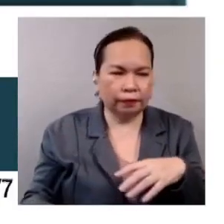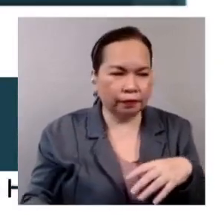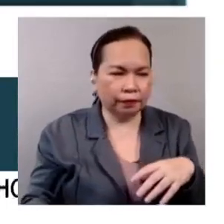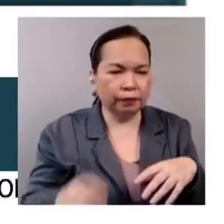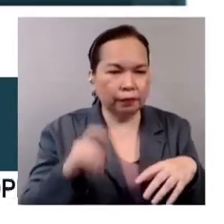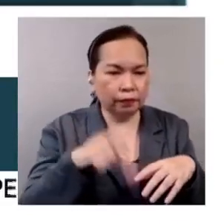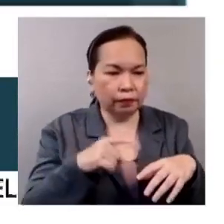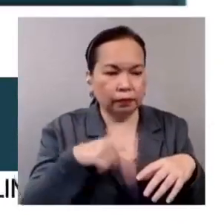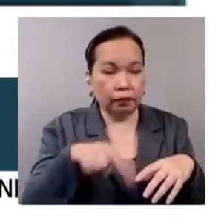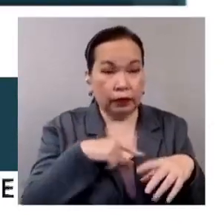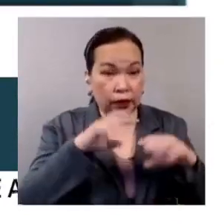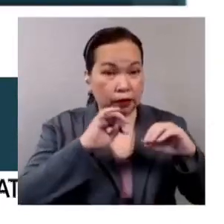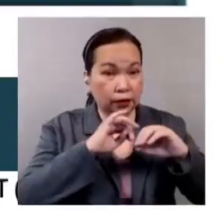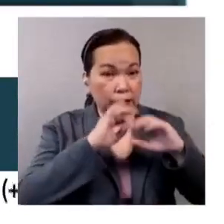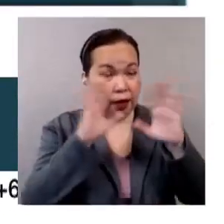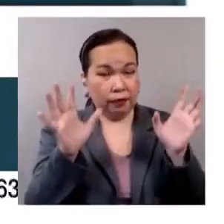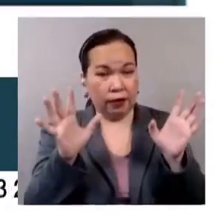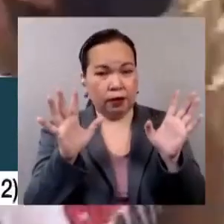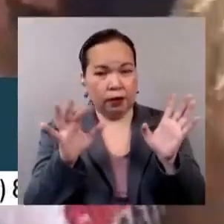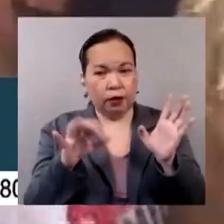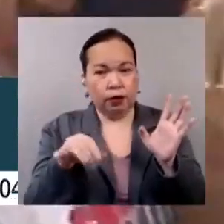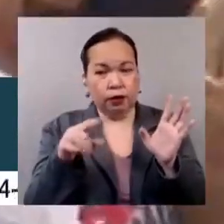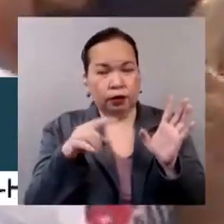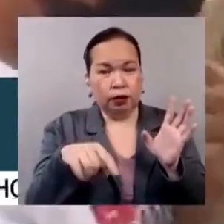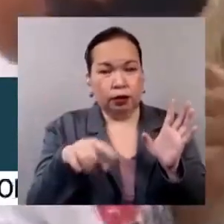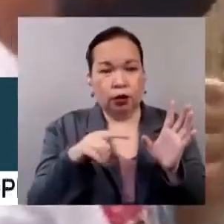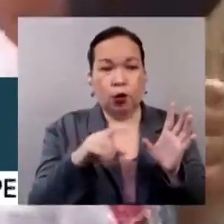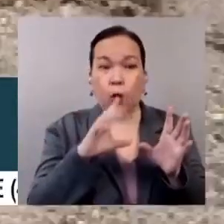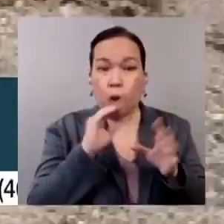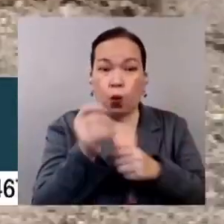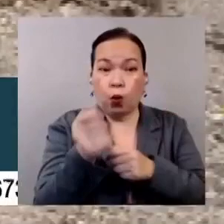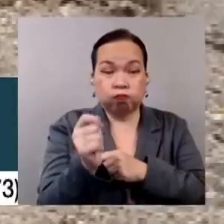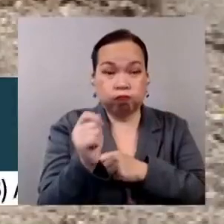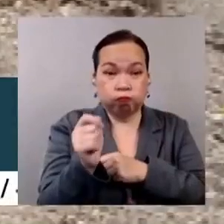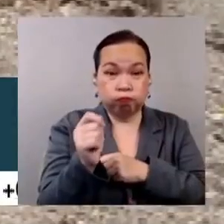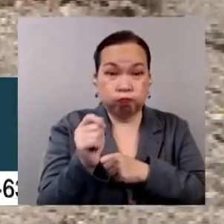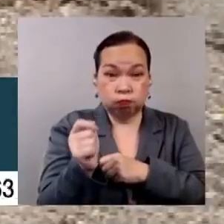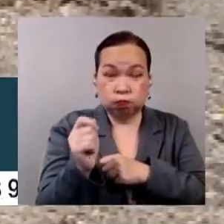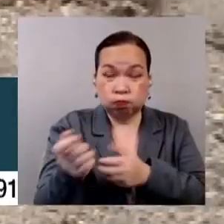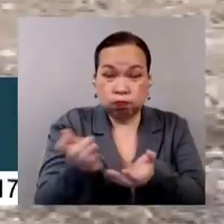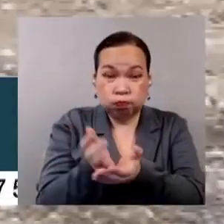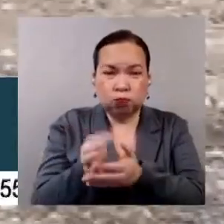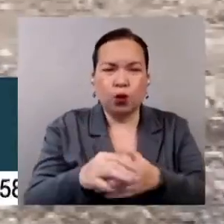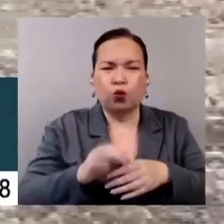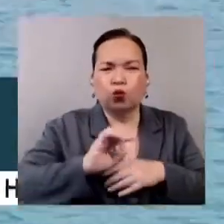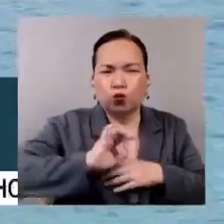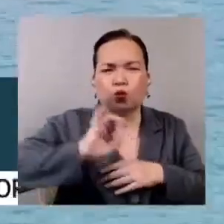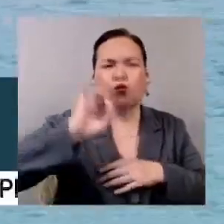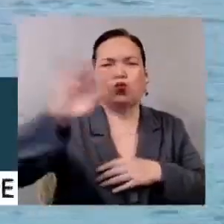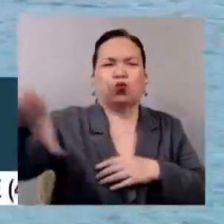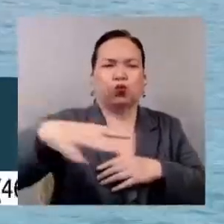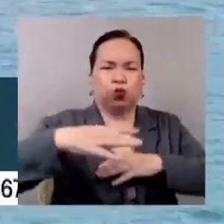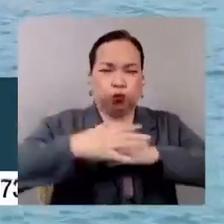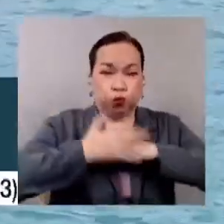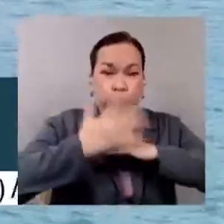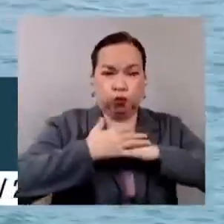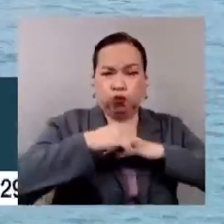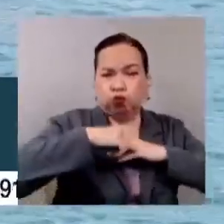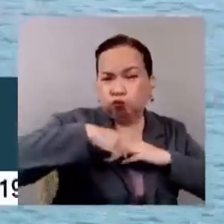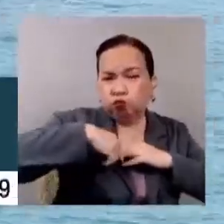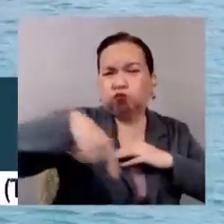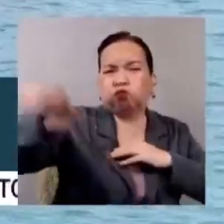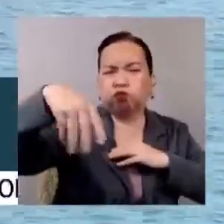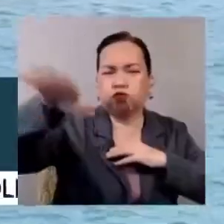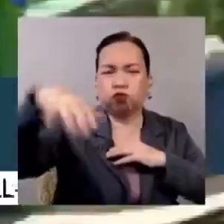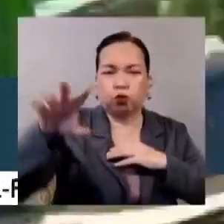just to make it clear na, kailangan lang yung mangingisda malayo sa shoreline. At least 20 meters